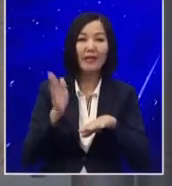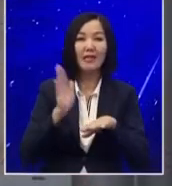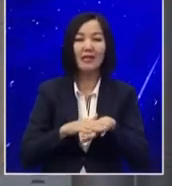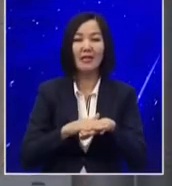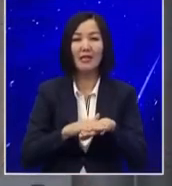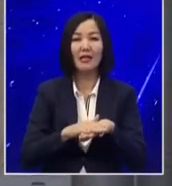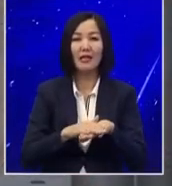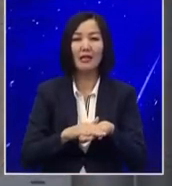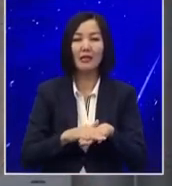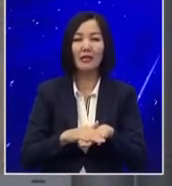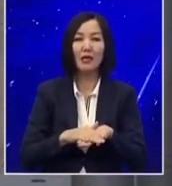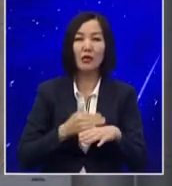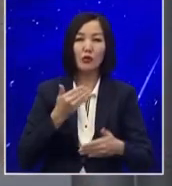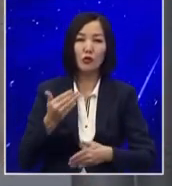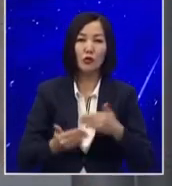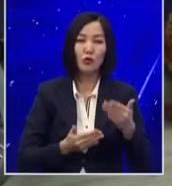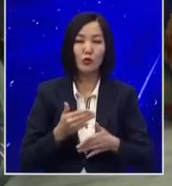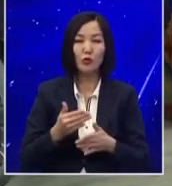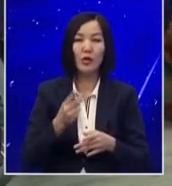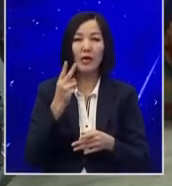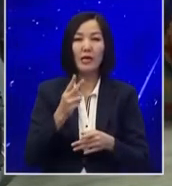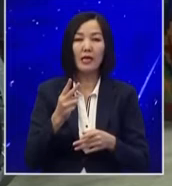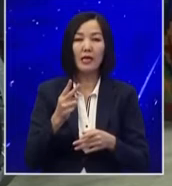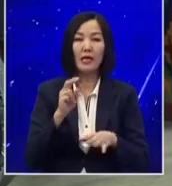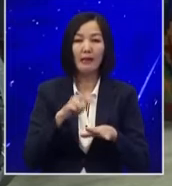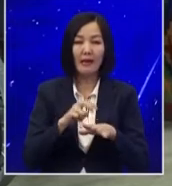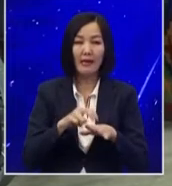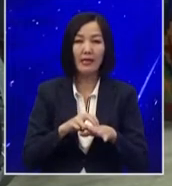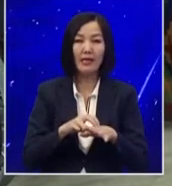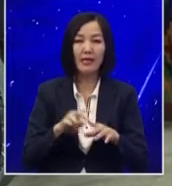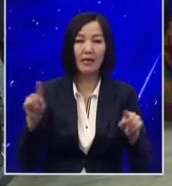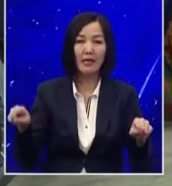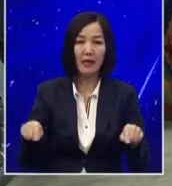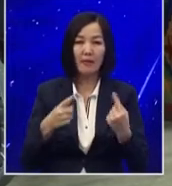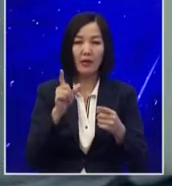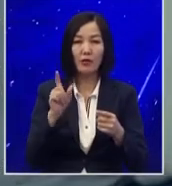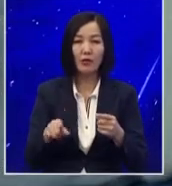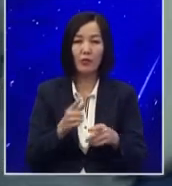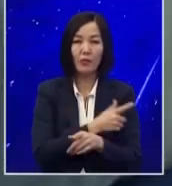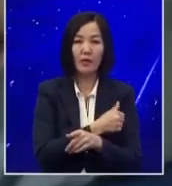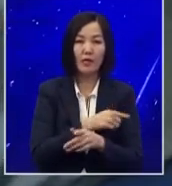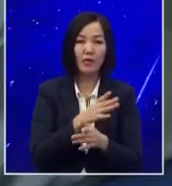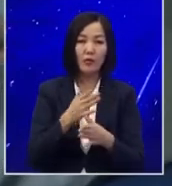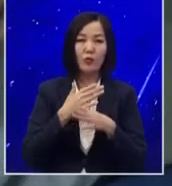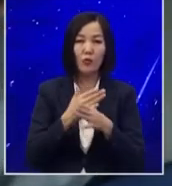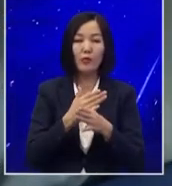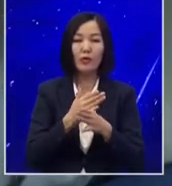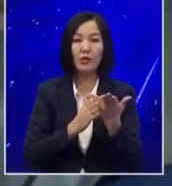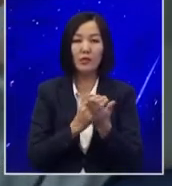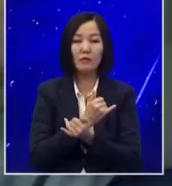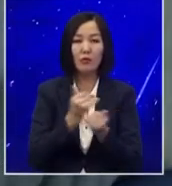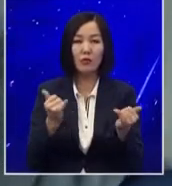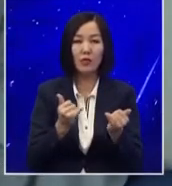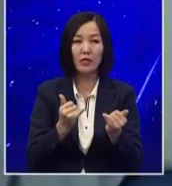жандарды аяқтан тік тұрғызу. Ол үшін мұнда екі терапевт дәрігер, реабилитатолог, медбике мен дәрігерлердің көмекшілері қызмет